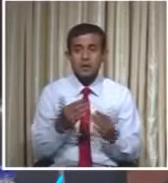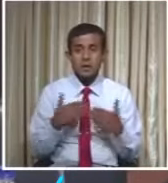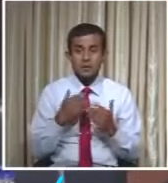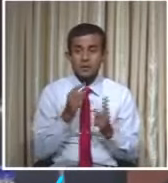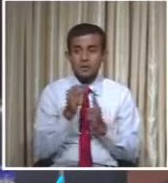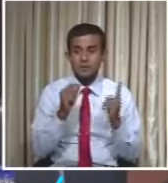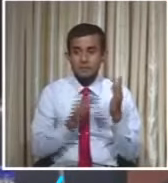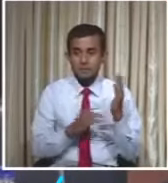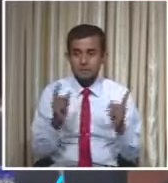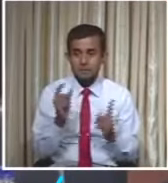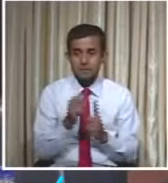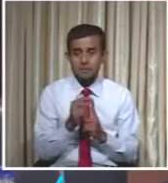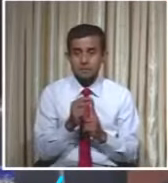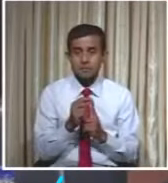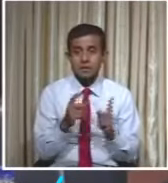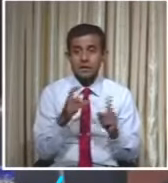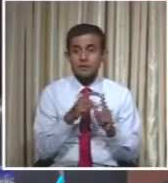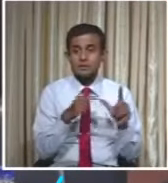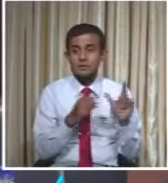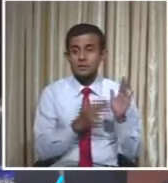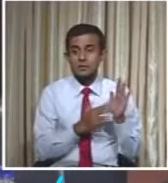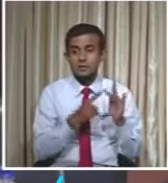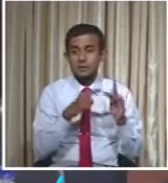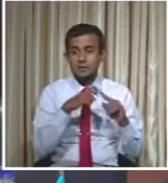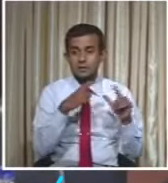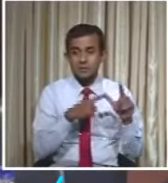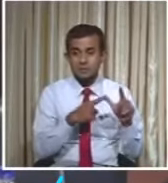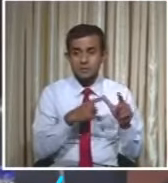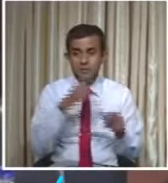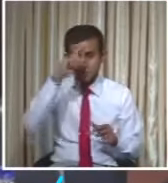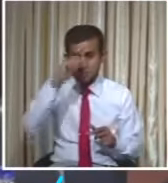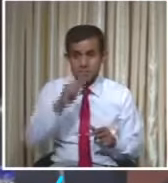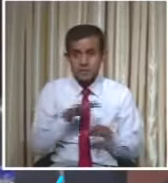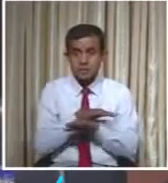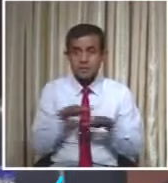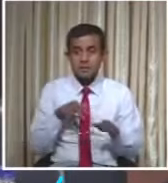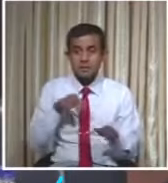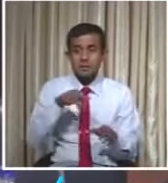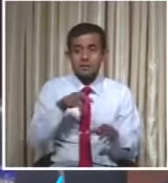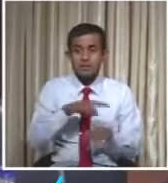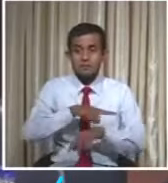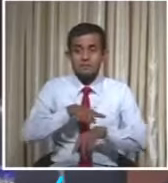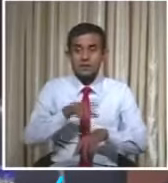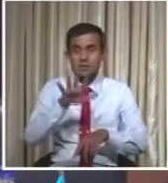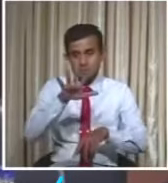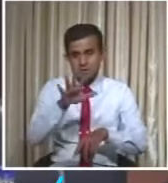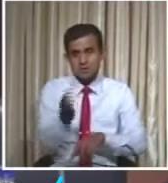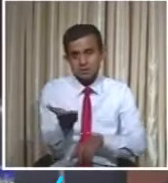අපේ මන්ත්‍රීවරු අපේ ධම්මික දසදායක මැතිතුමාගේ මේසගාවට ගියේ විනාඩි පහ ඉල්ලන්න